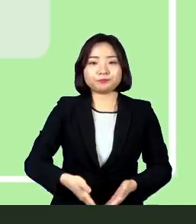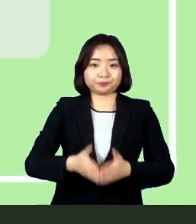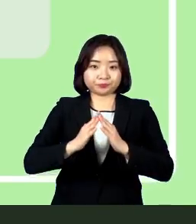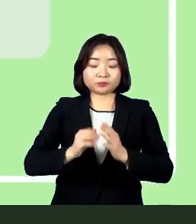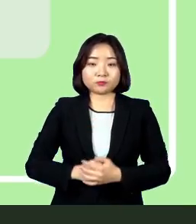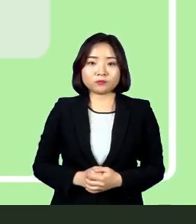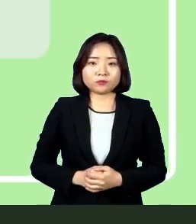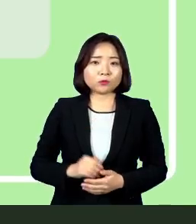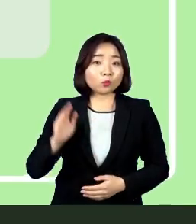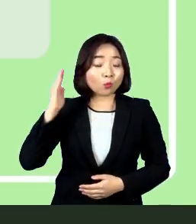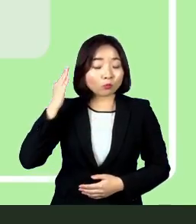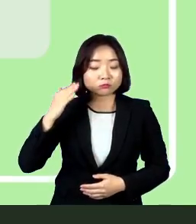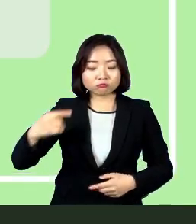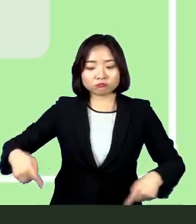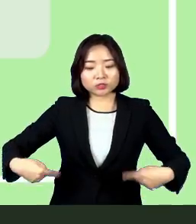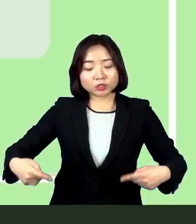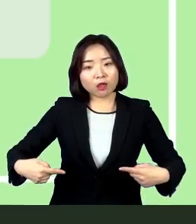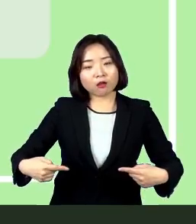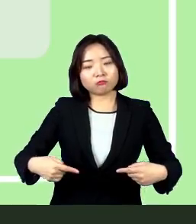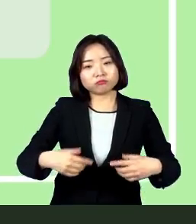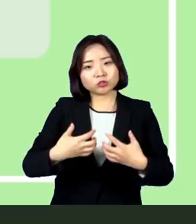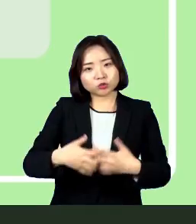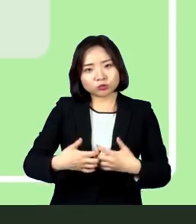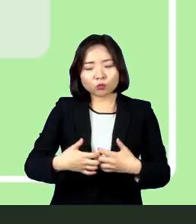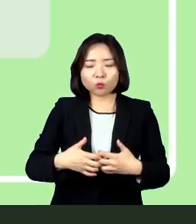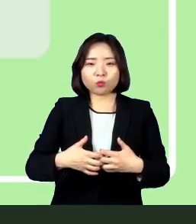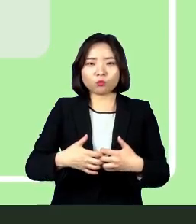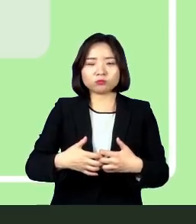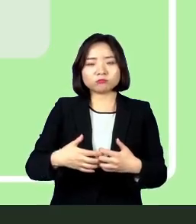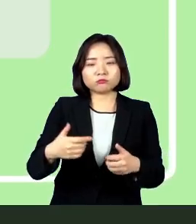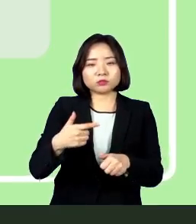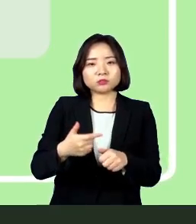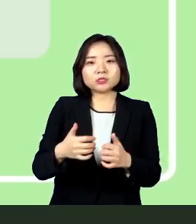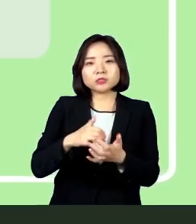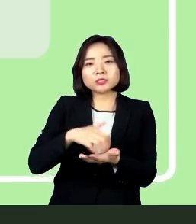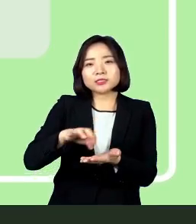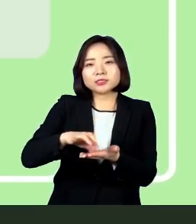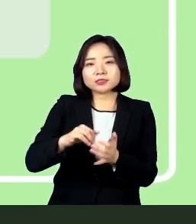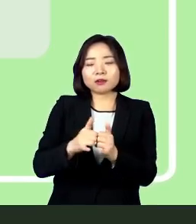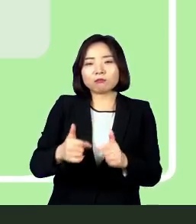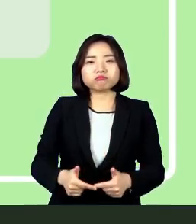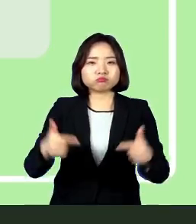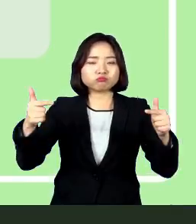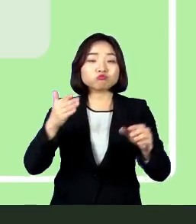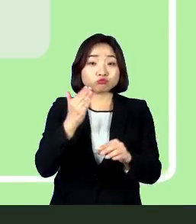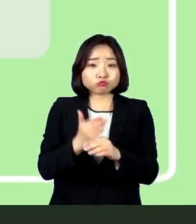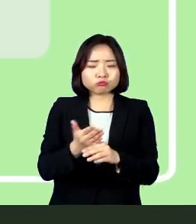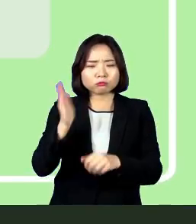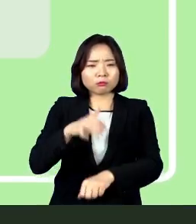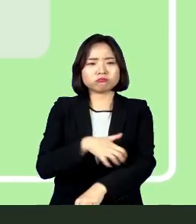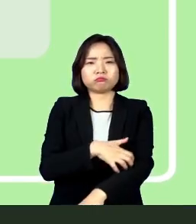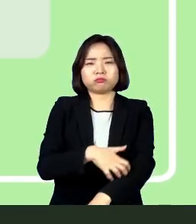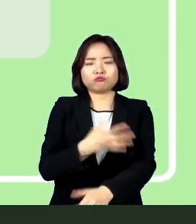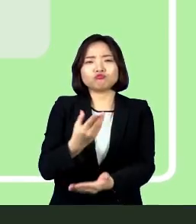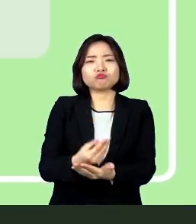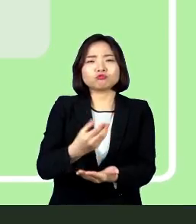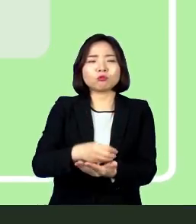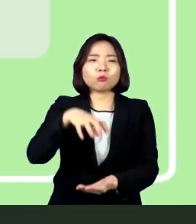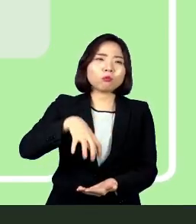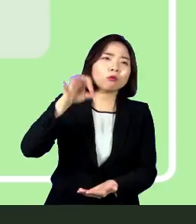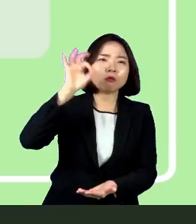최근 전동보장구를 교통수단으로 사용하는 장애인들이 충전소 이용에 불편을 겪는 경우가 많은데요. 시는 무료 급속